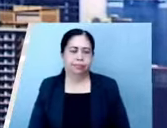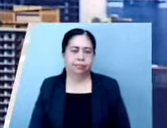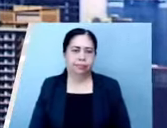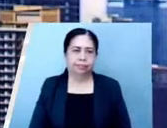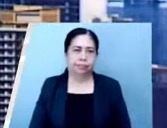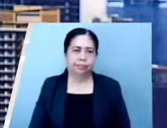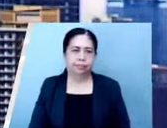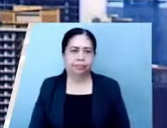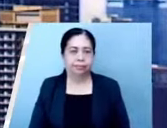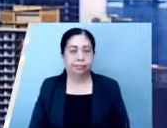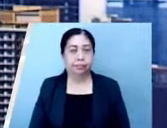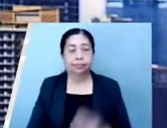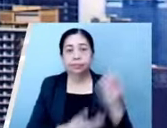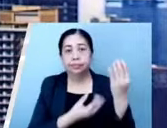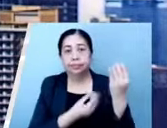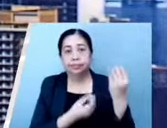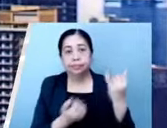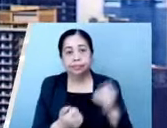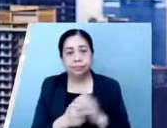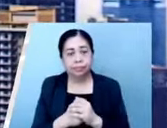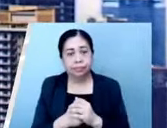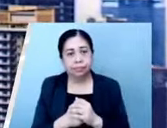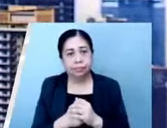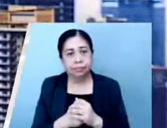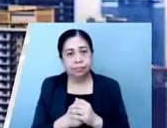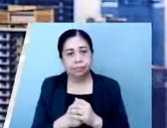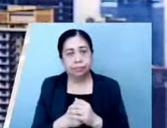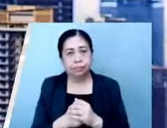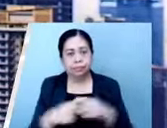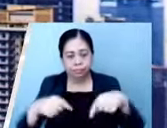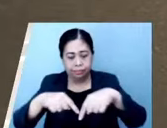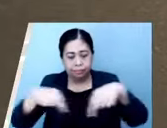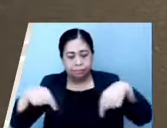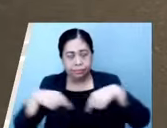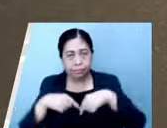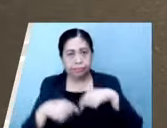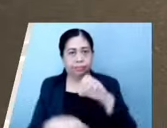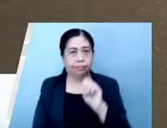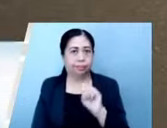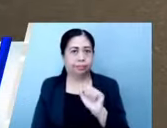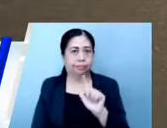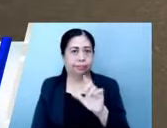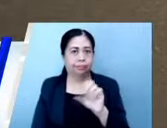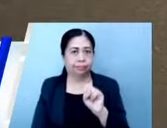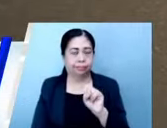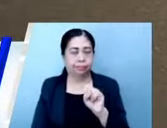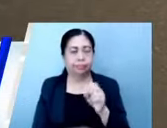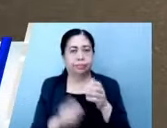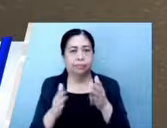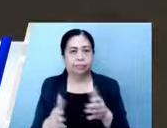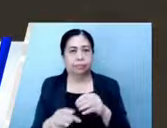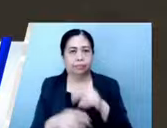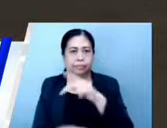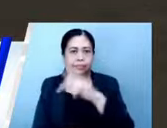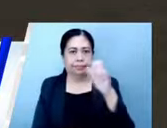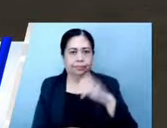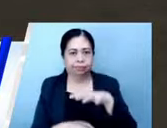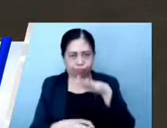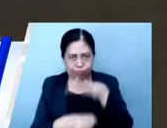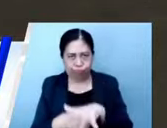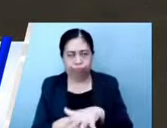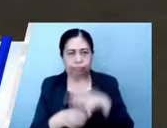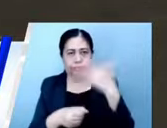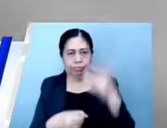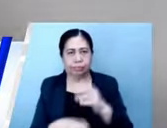Update po tayo sa butas sa Sales Road sa Pasay City. Natakpan na ang butas na may halos 10 talampakan ng